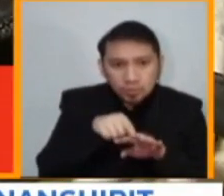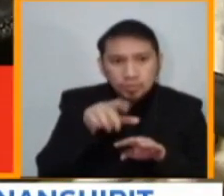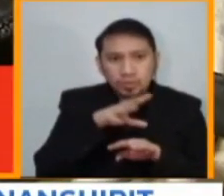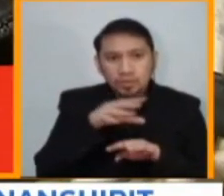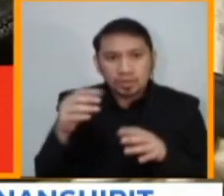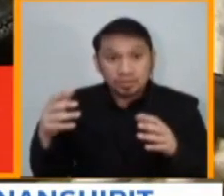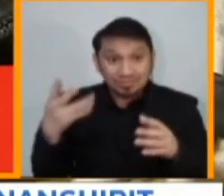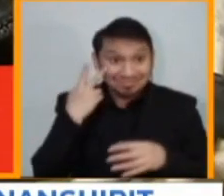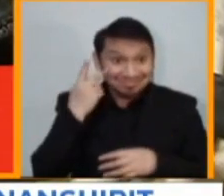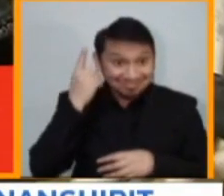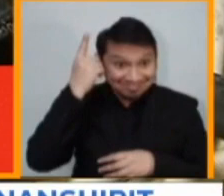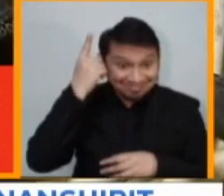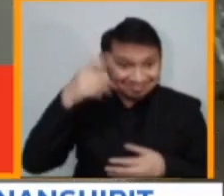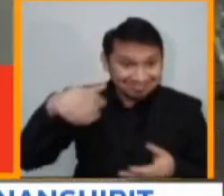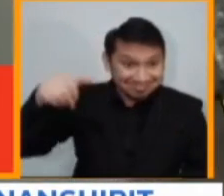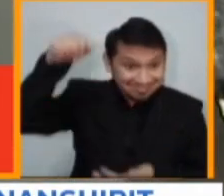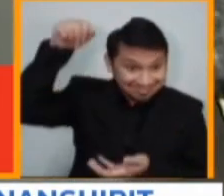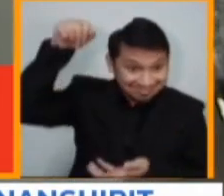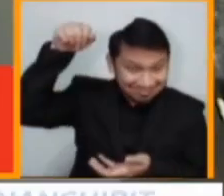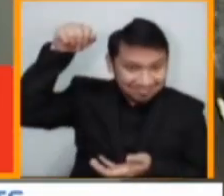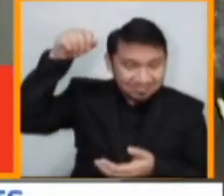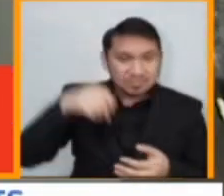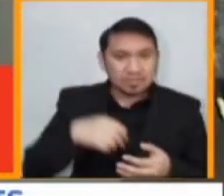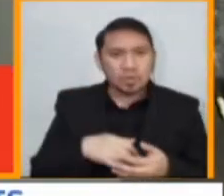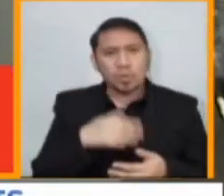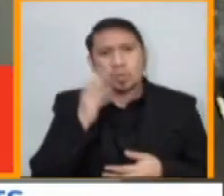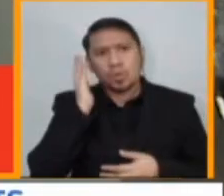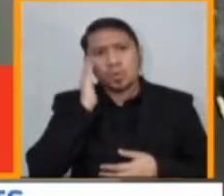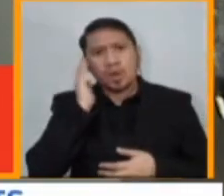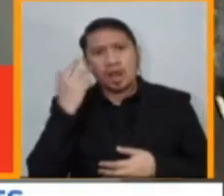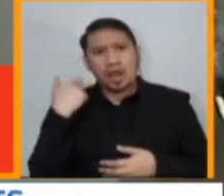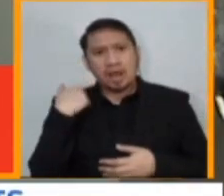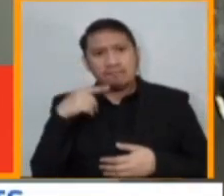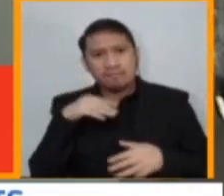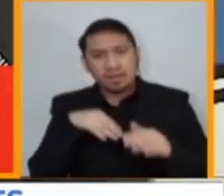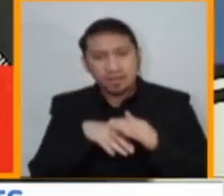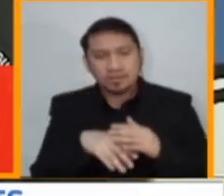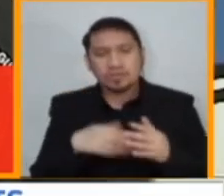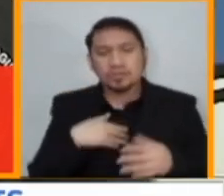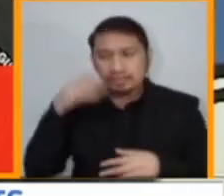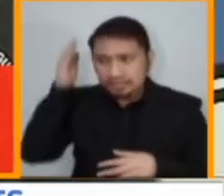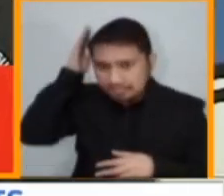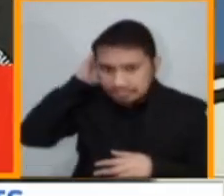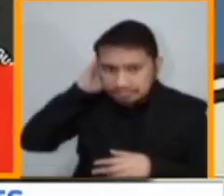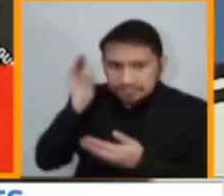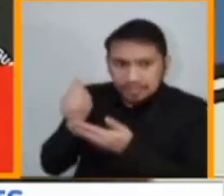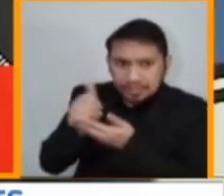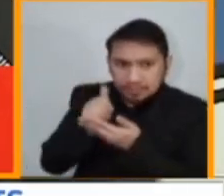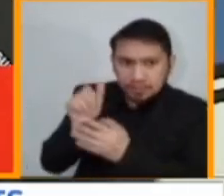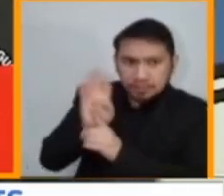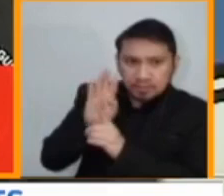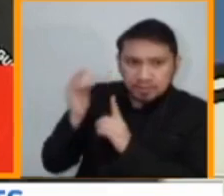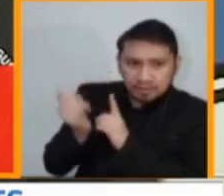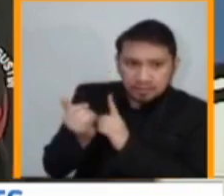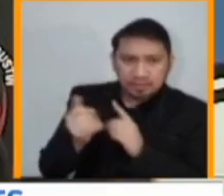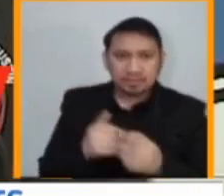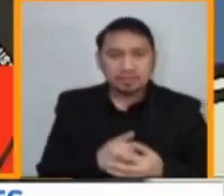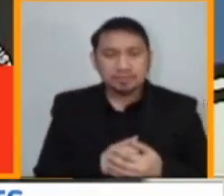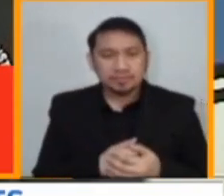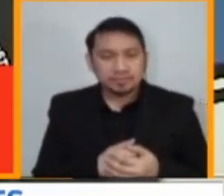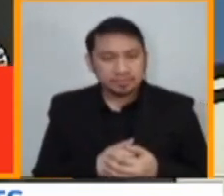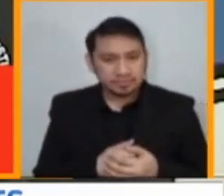nalaman na may pumasok na. Dito na raw sila humingi ng tulong sa barangay. Nalugong ko namin yung bahay, yung ano,